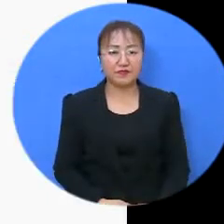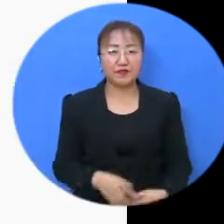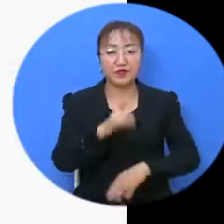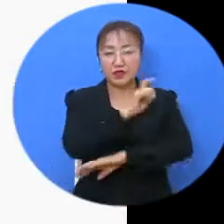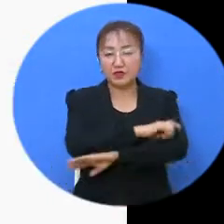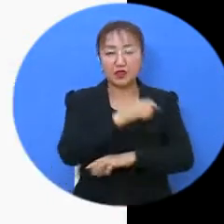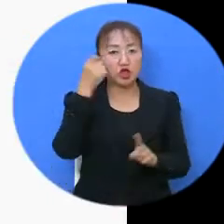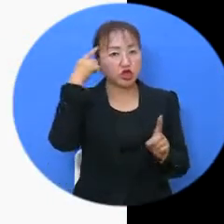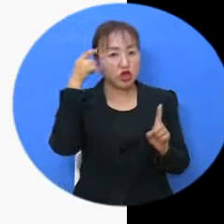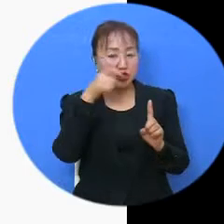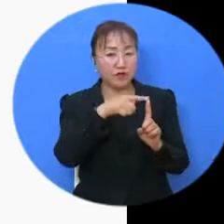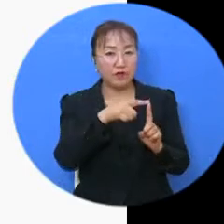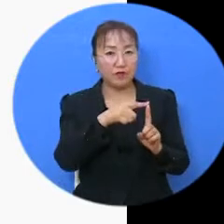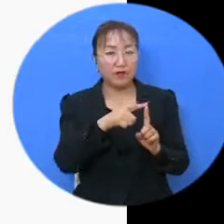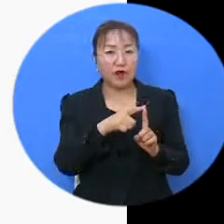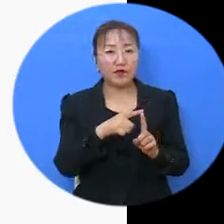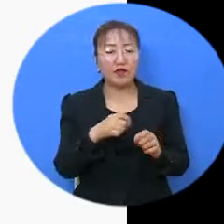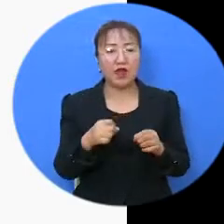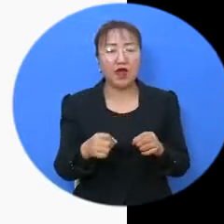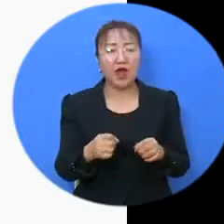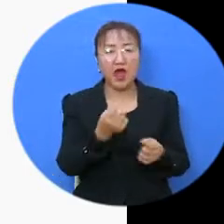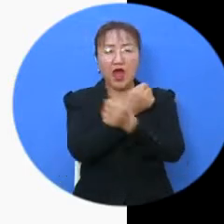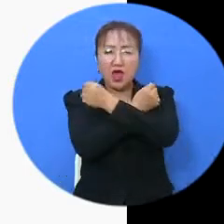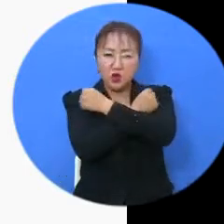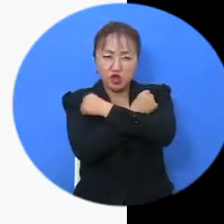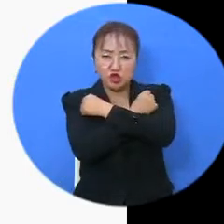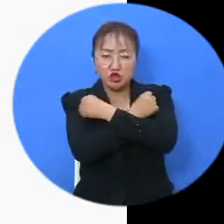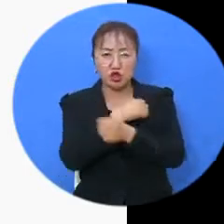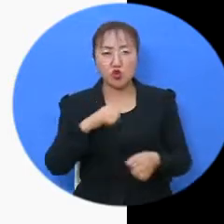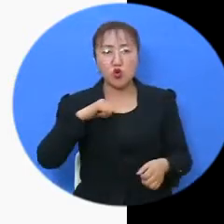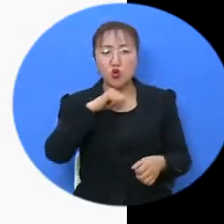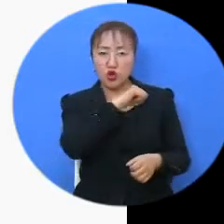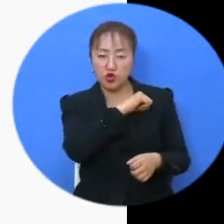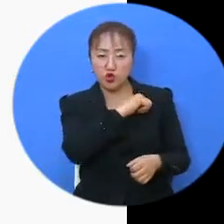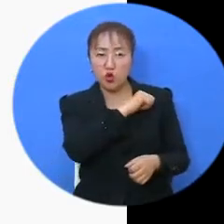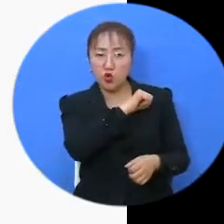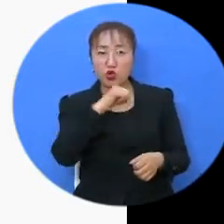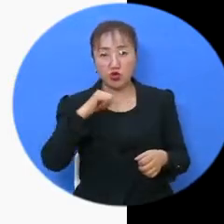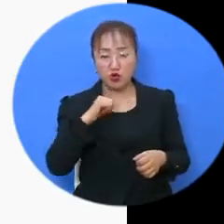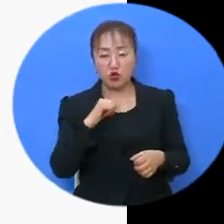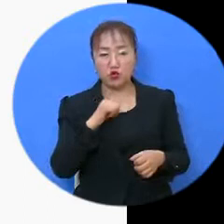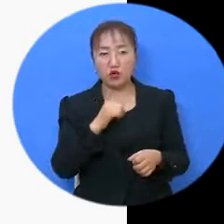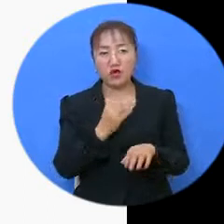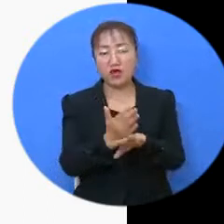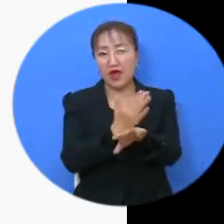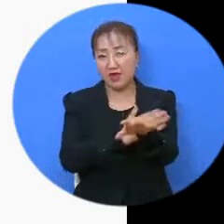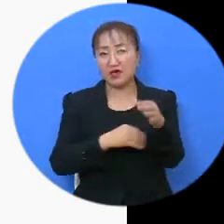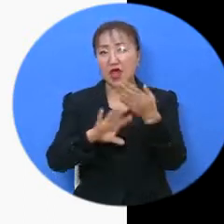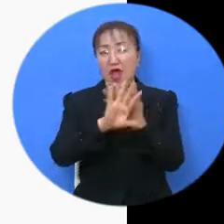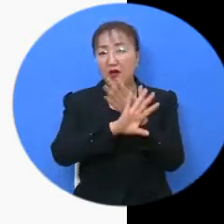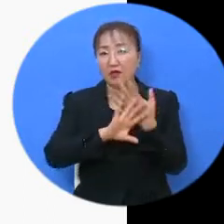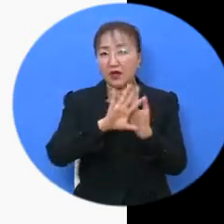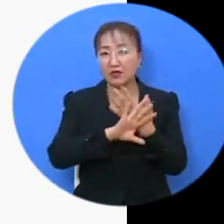Хичээлийн маань зорилго болшгүй аюул ослоос өөрийгөө хэрхэн хамгаалах талаар